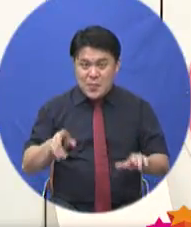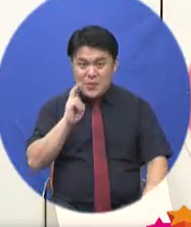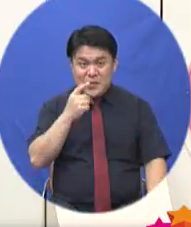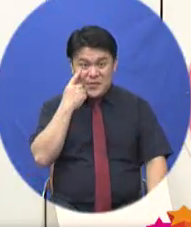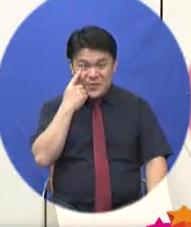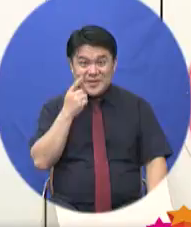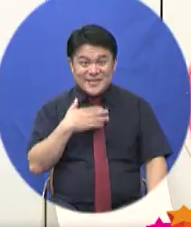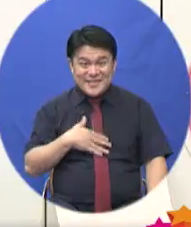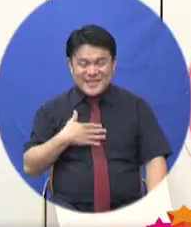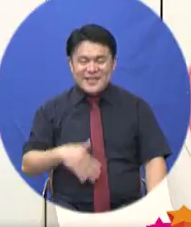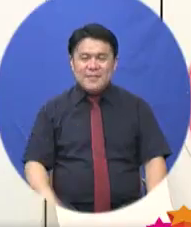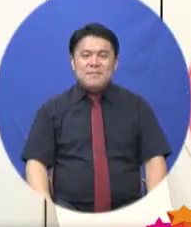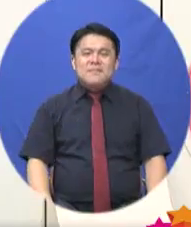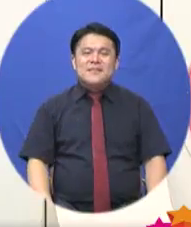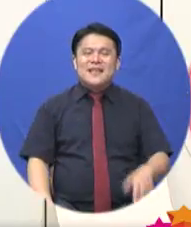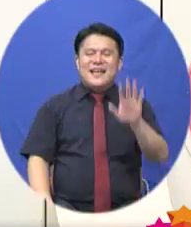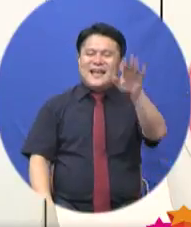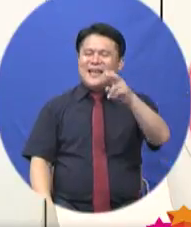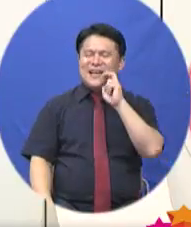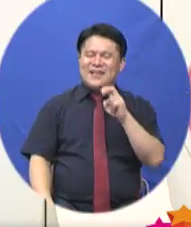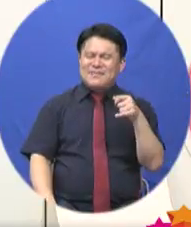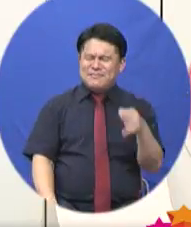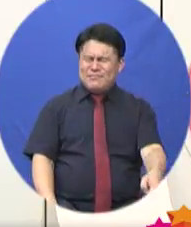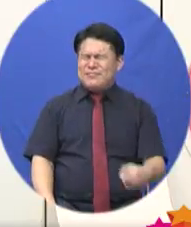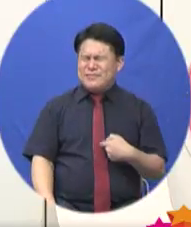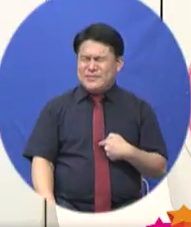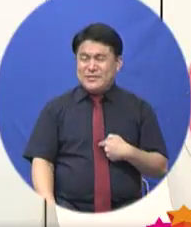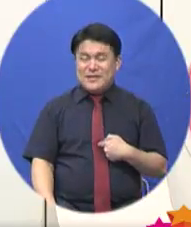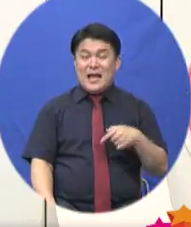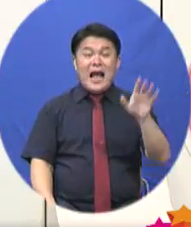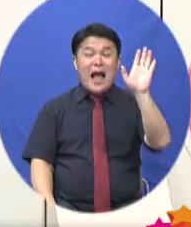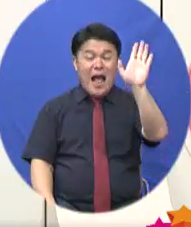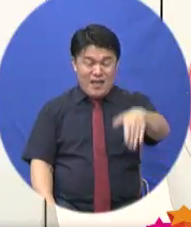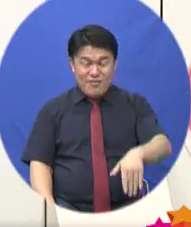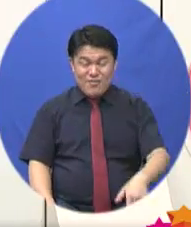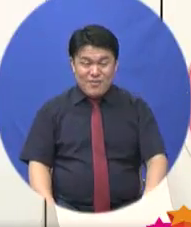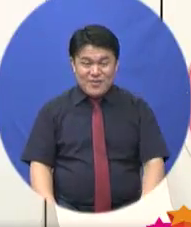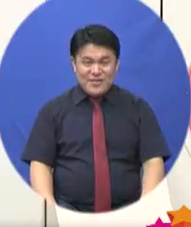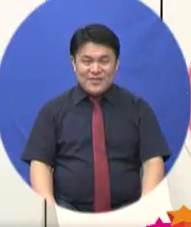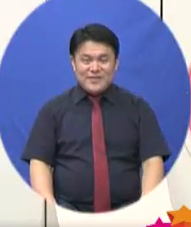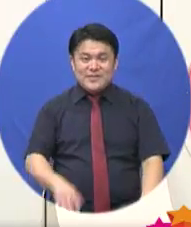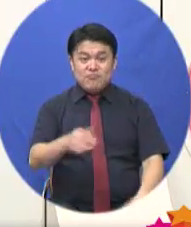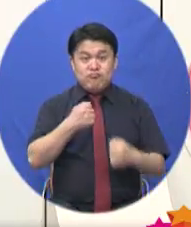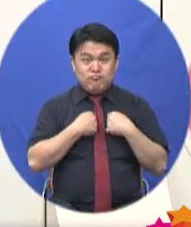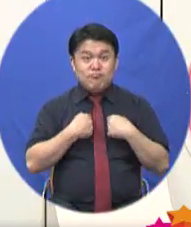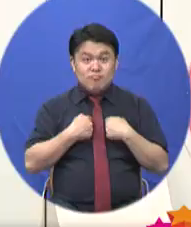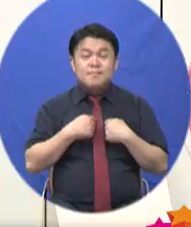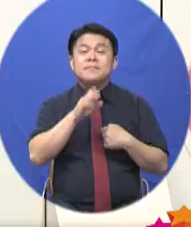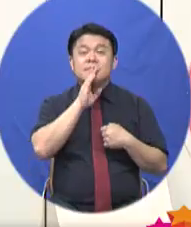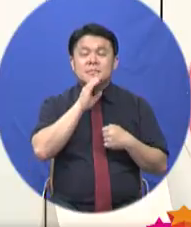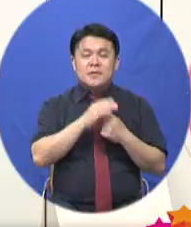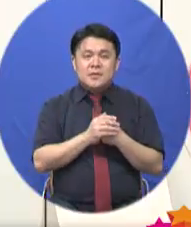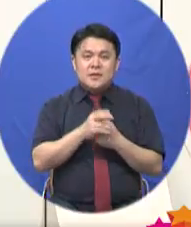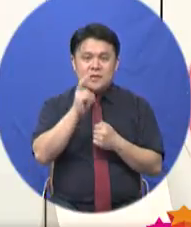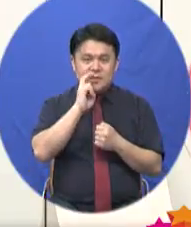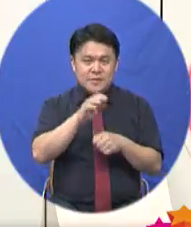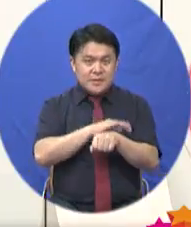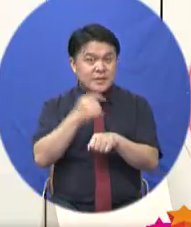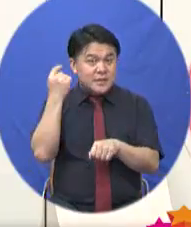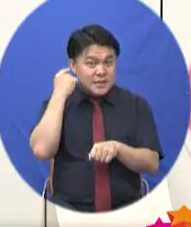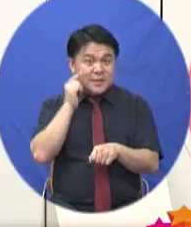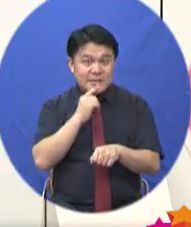겁니다. 아이고 잘 못합니다. 아유 그러니까 우리 열심히 할게요. 예, 열심히 하시는데 음악을